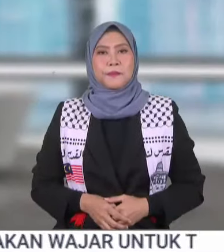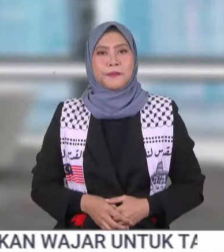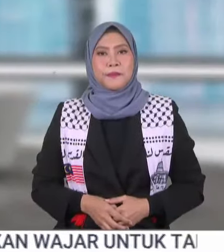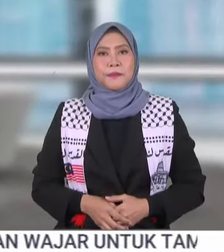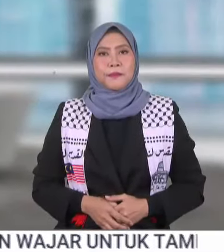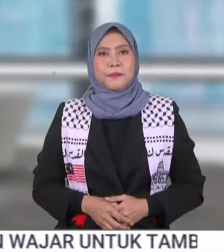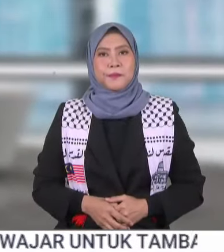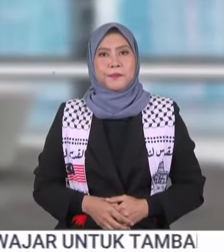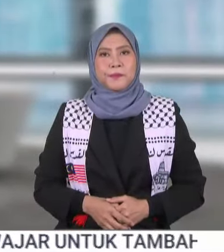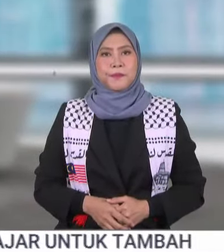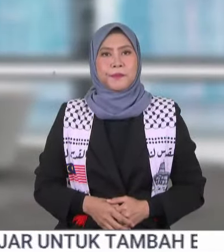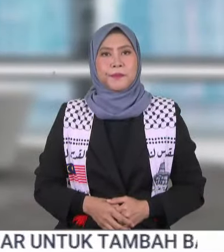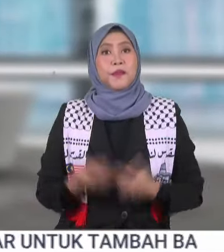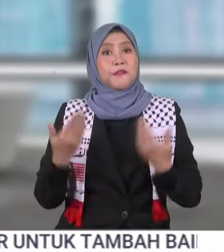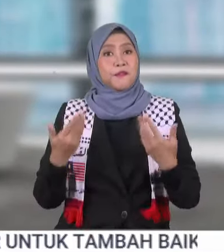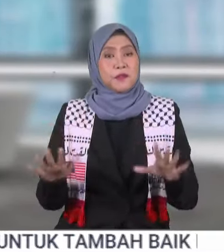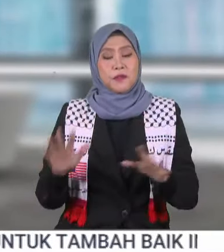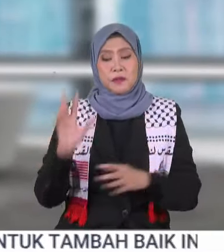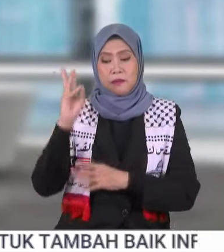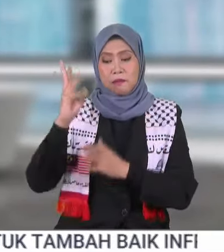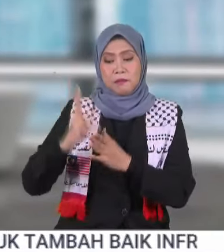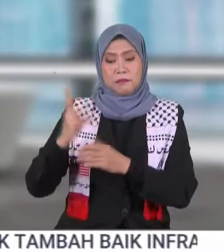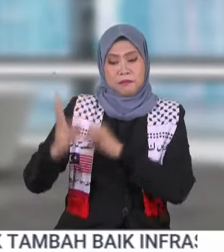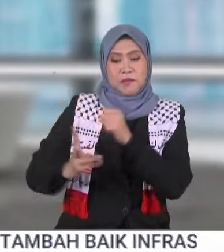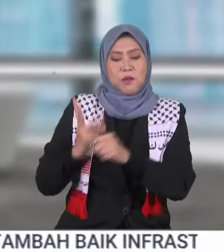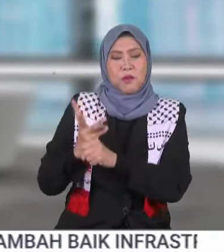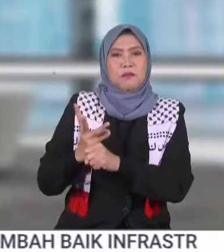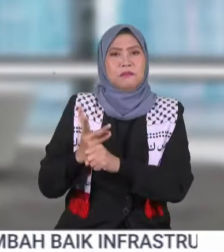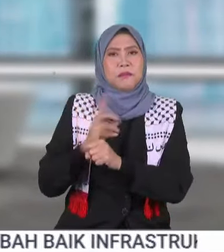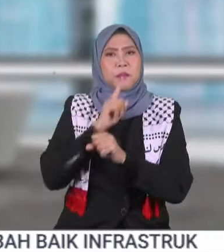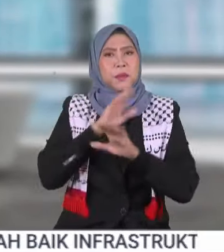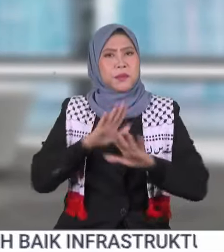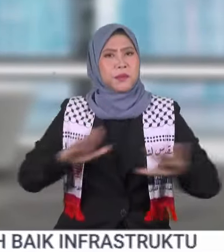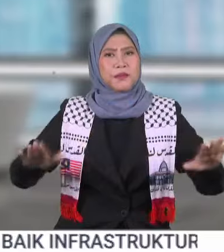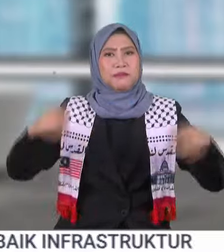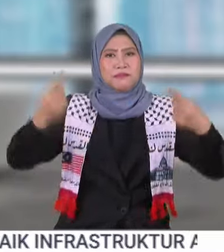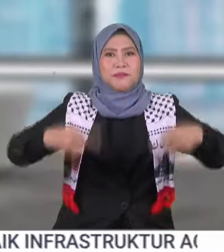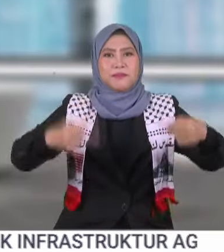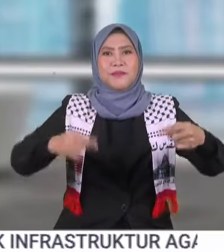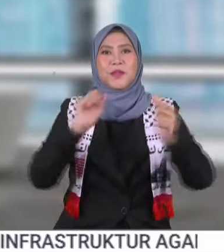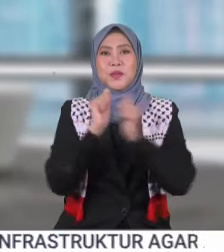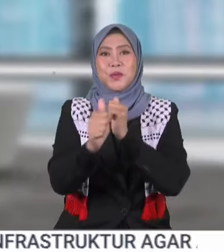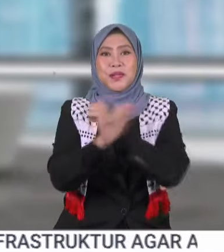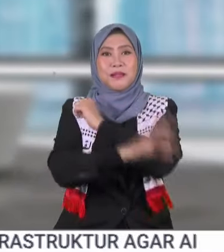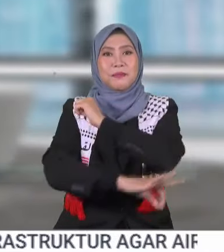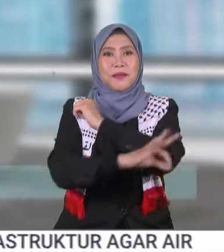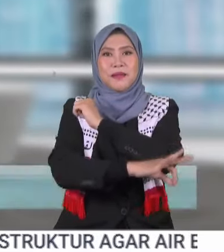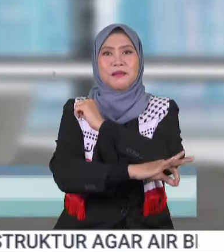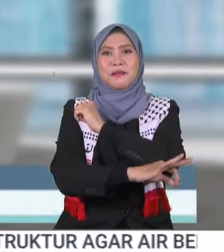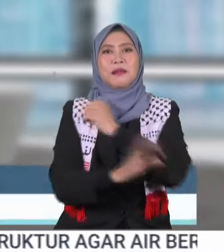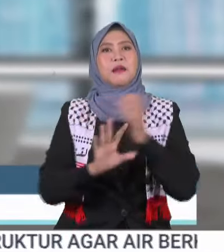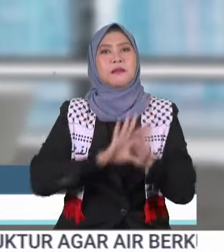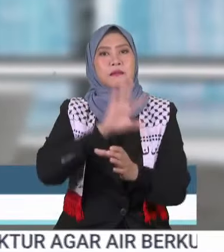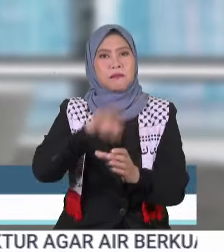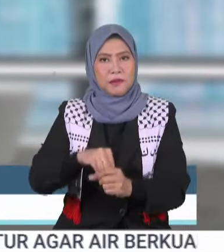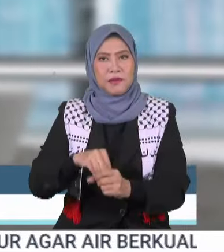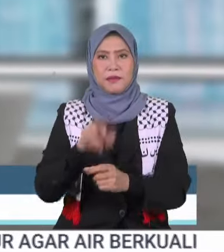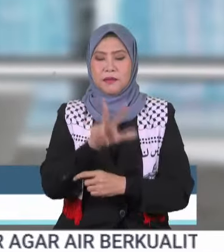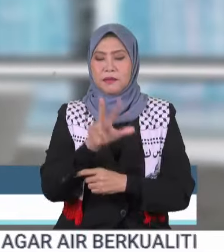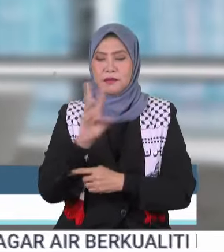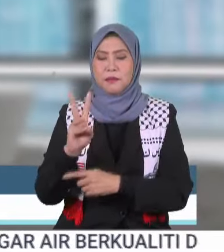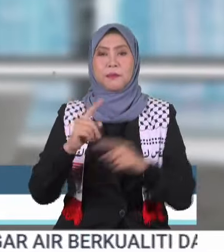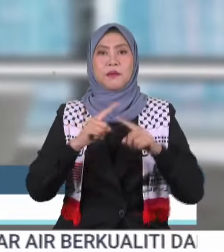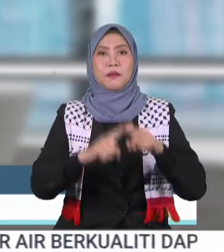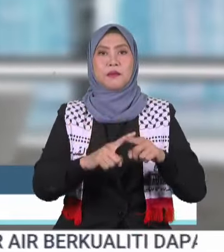sebagainya sementara itu selepas enam tahun menyepi kejohanan sukan Negeri Sembilan suknes kembali diadakan dengan penglibatan 36